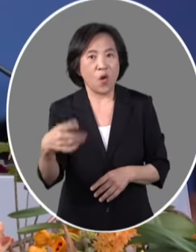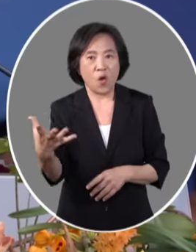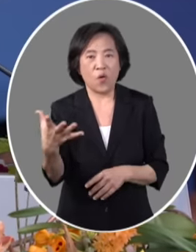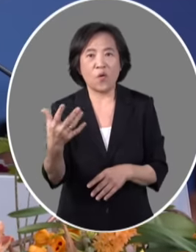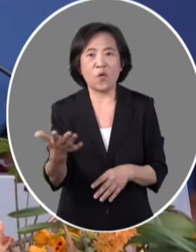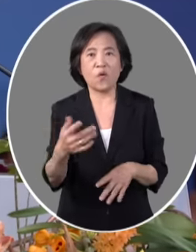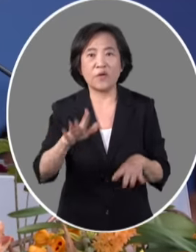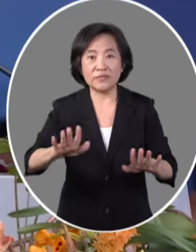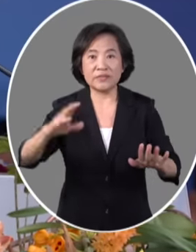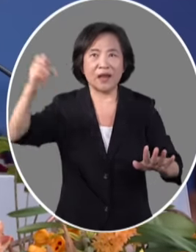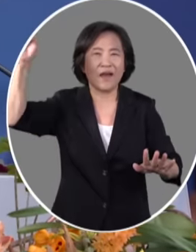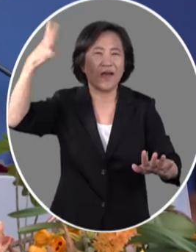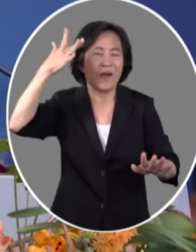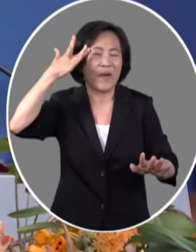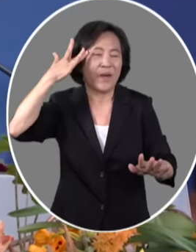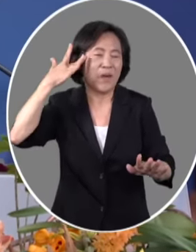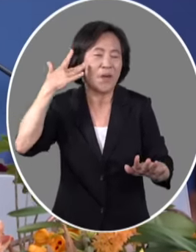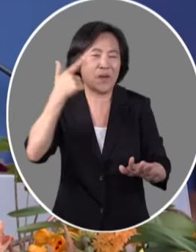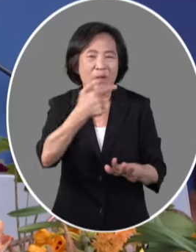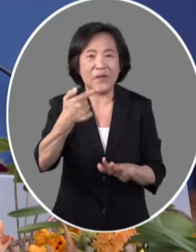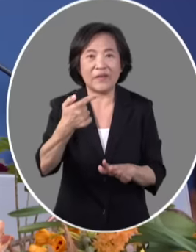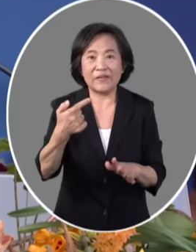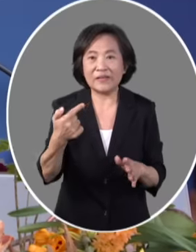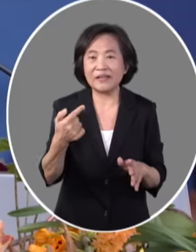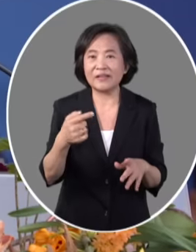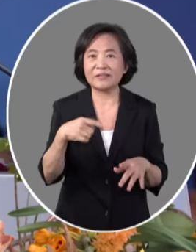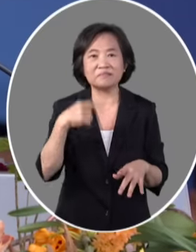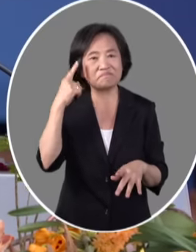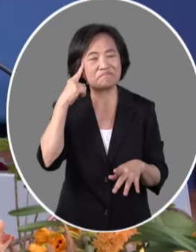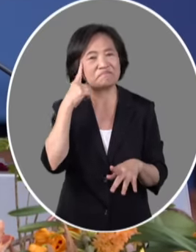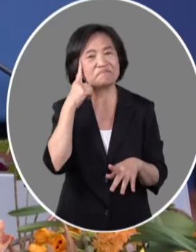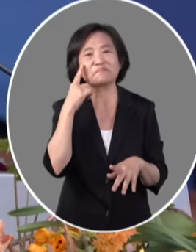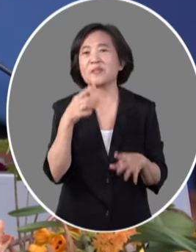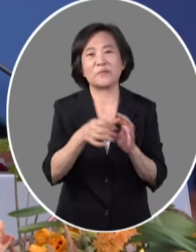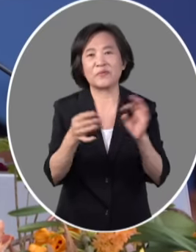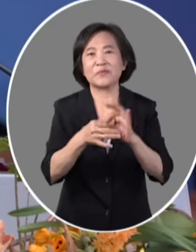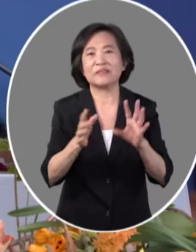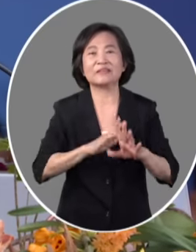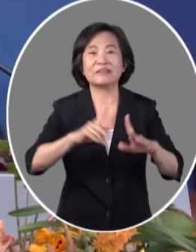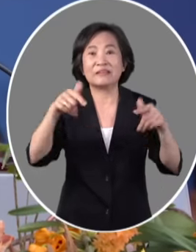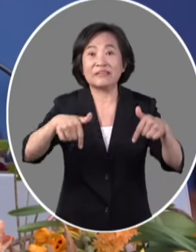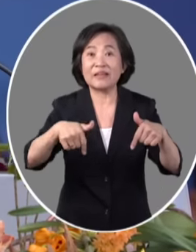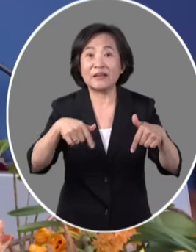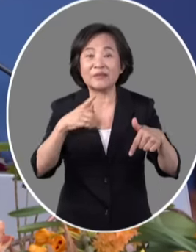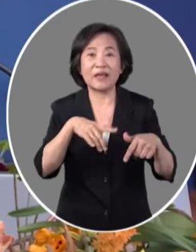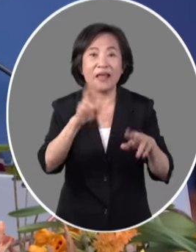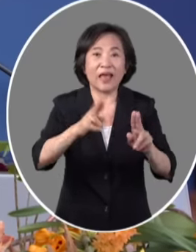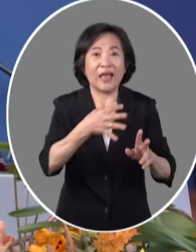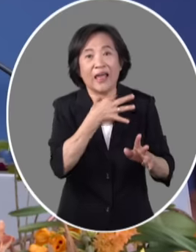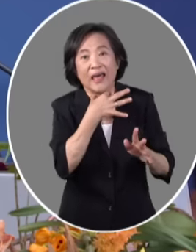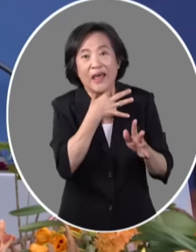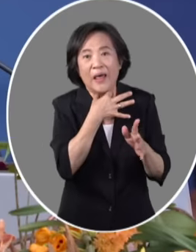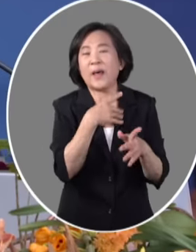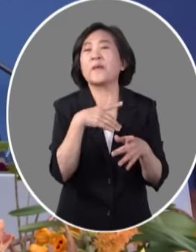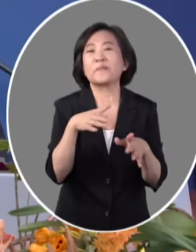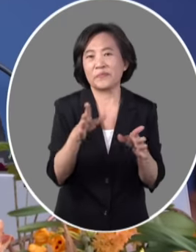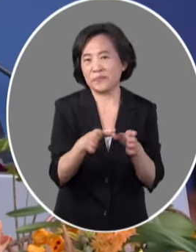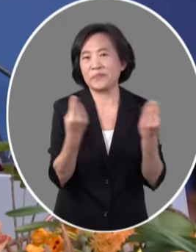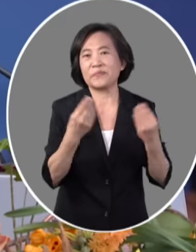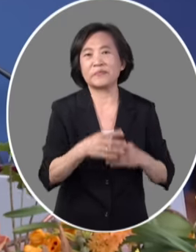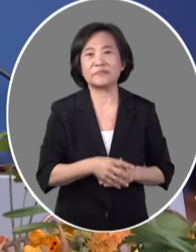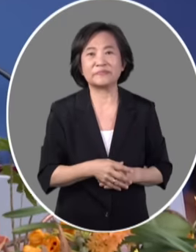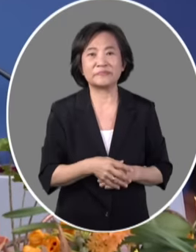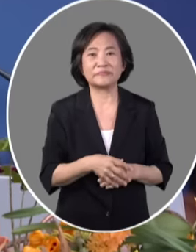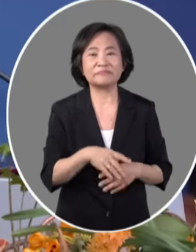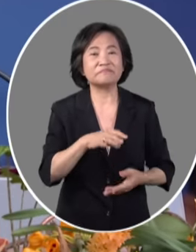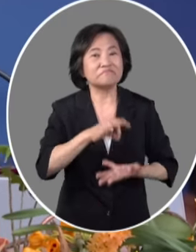光越强，气候越炎热，就越不用担心午后缺电。在傍晚尖峰的